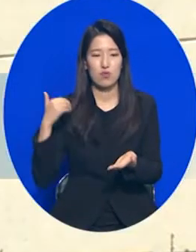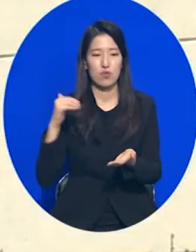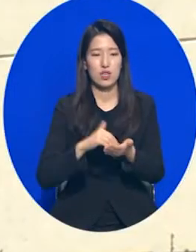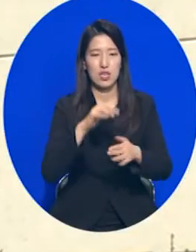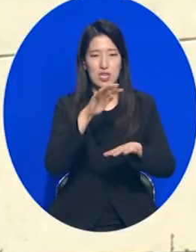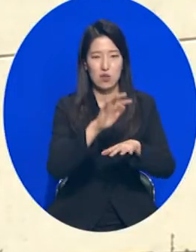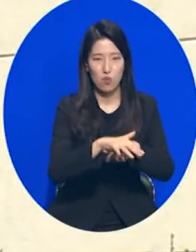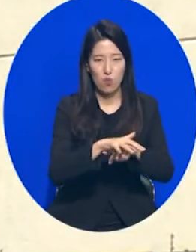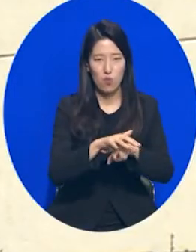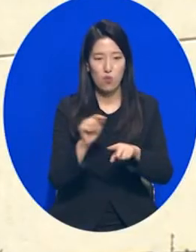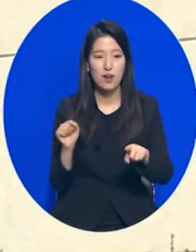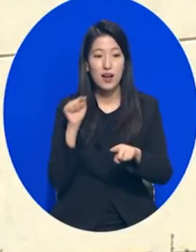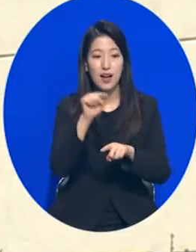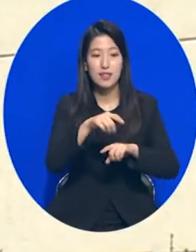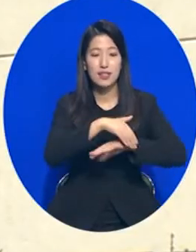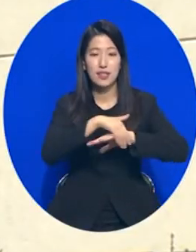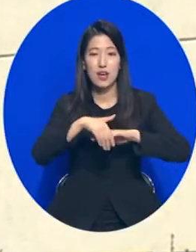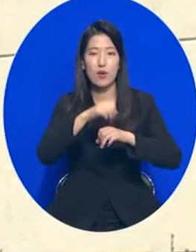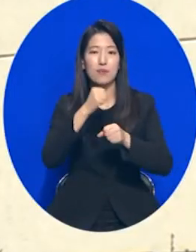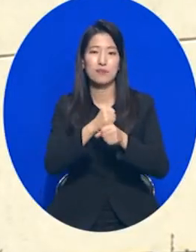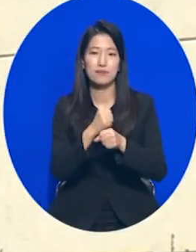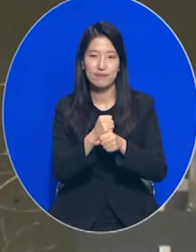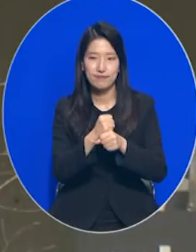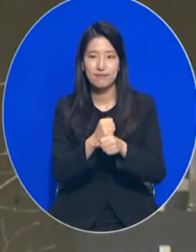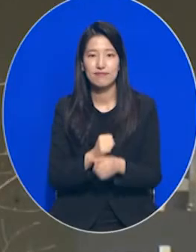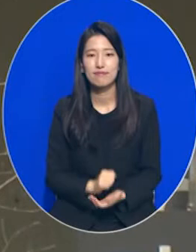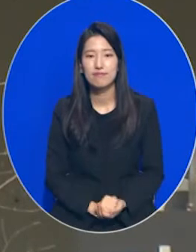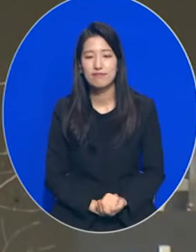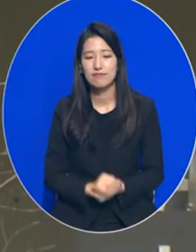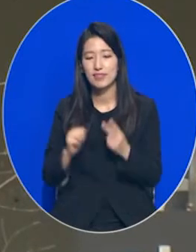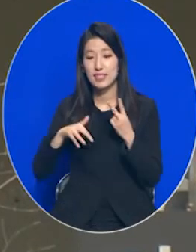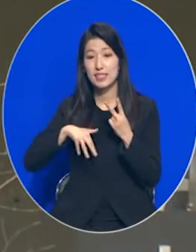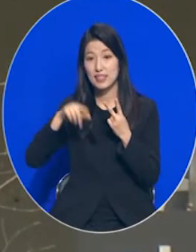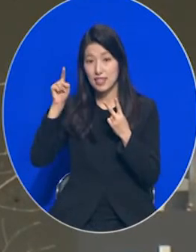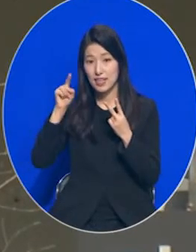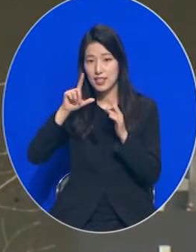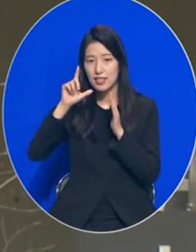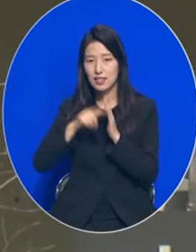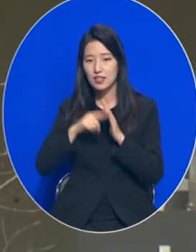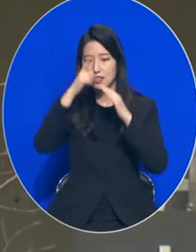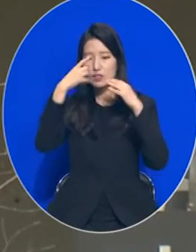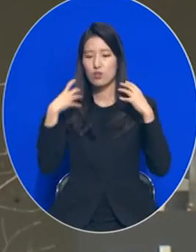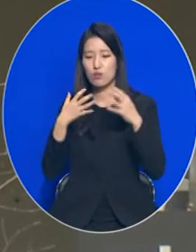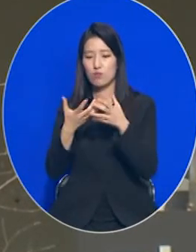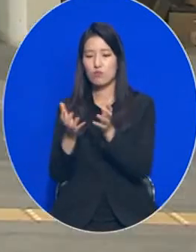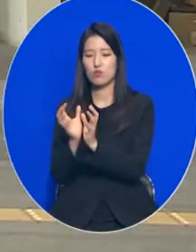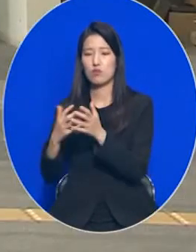수립합니다. 2차 종합계획은 범정부 협력 거버넌스와 귀촌